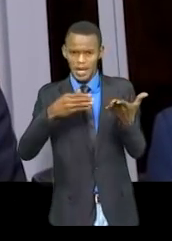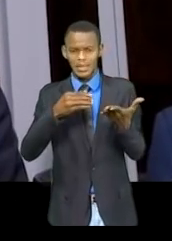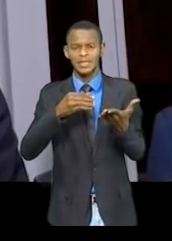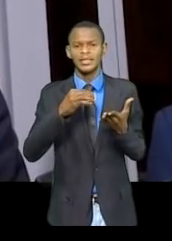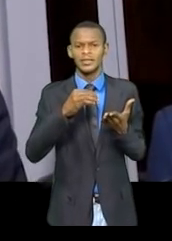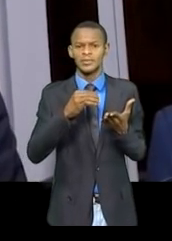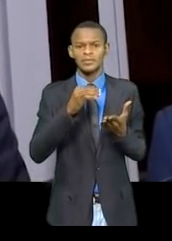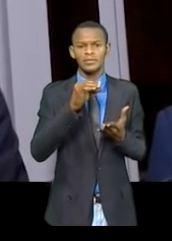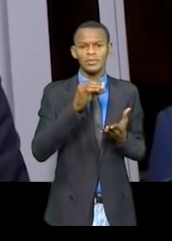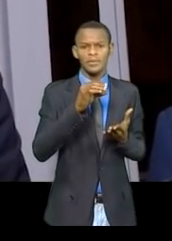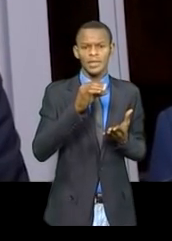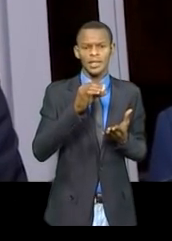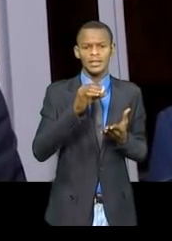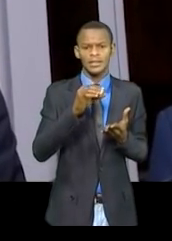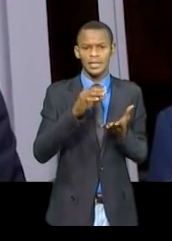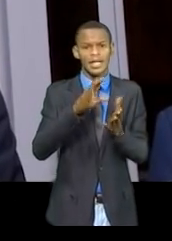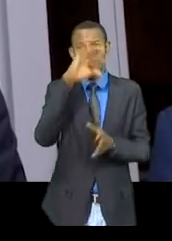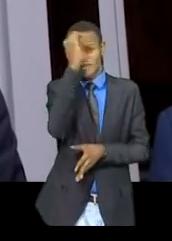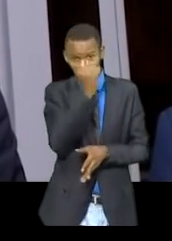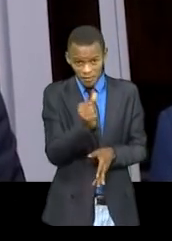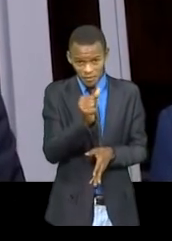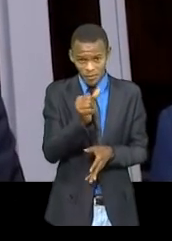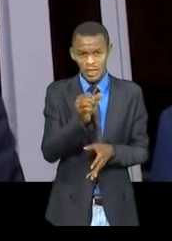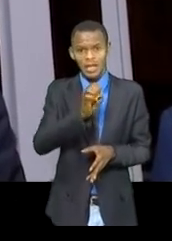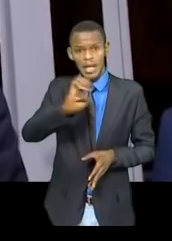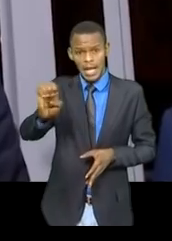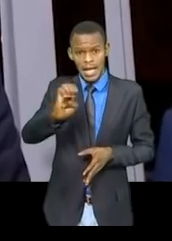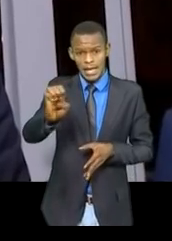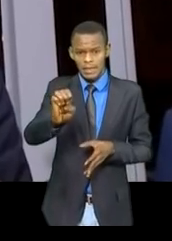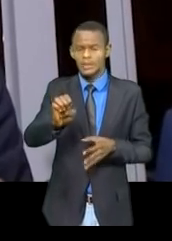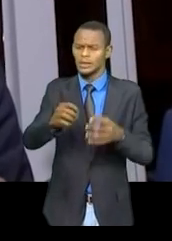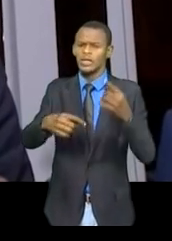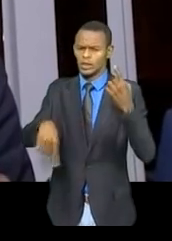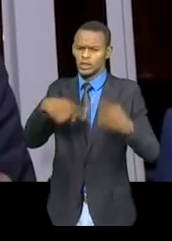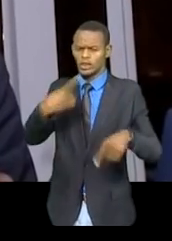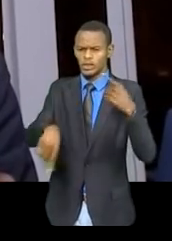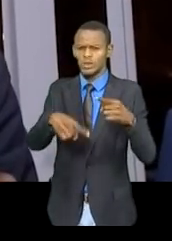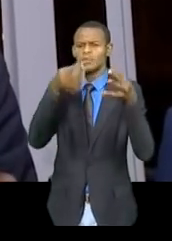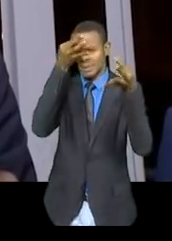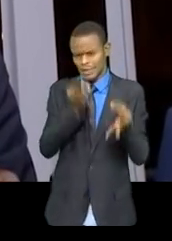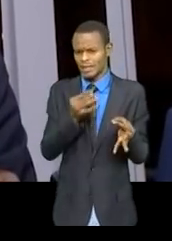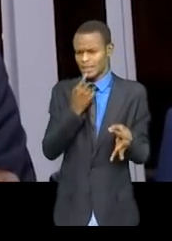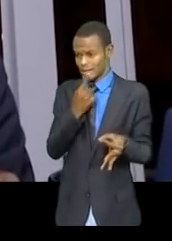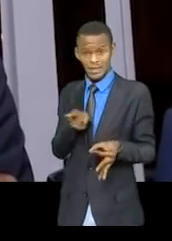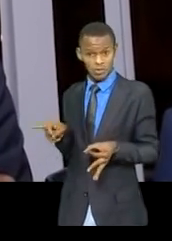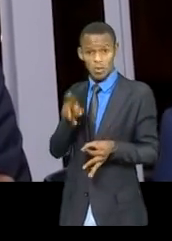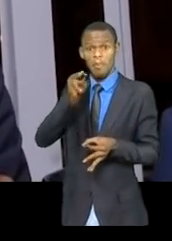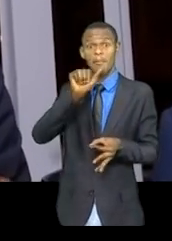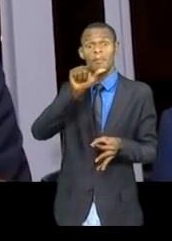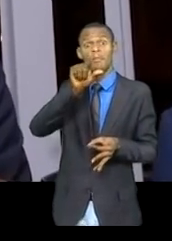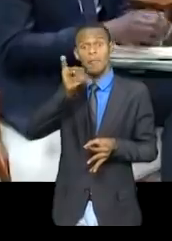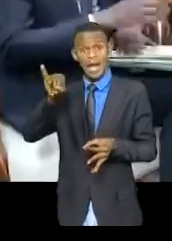qui a décidé de la suspension du Mali de ses instances. Et suspension qui a été aussi entérinée par l'Union